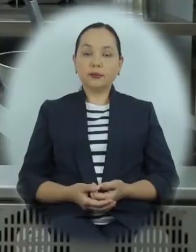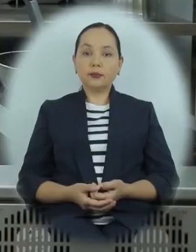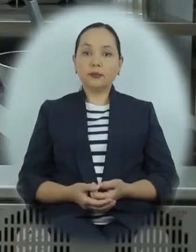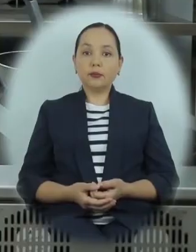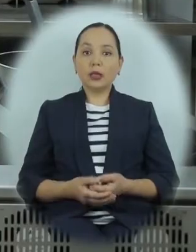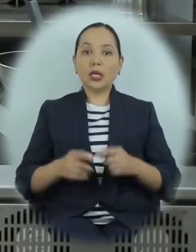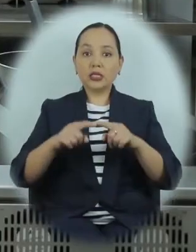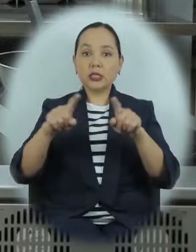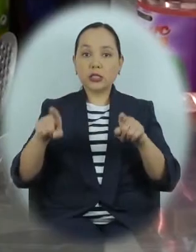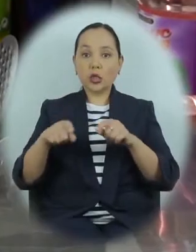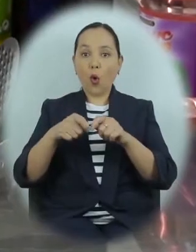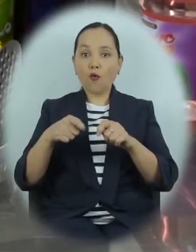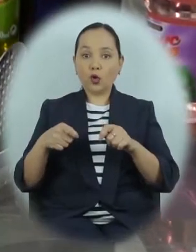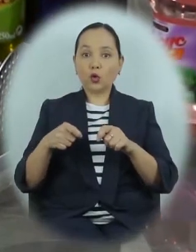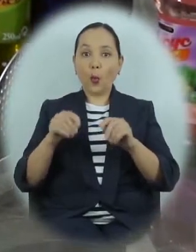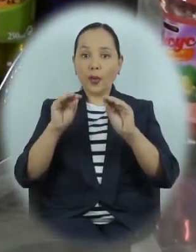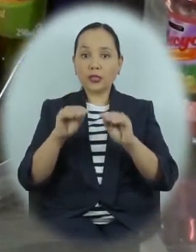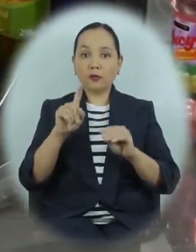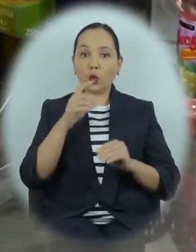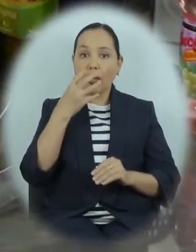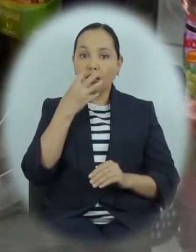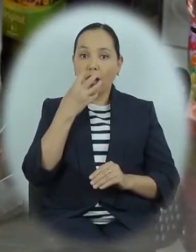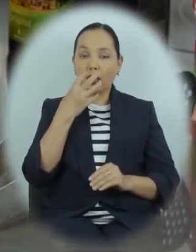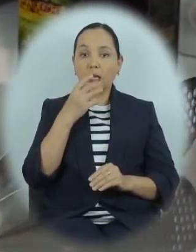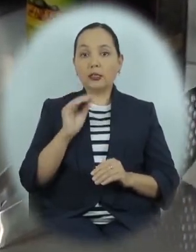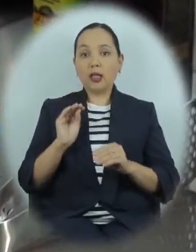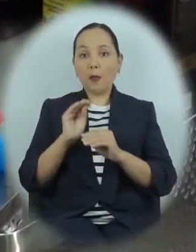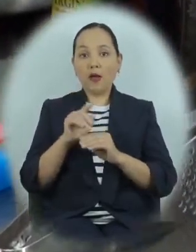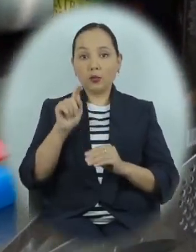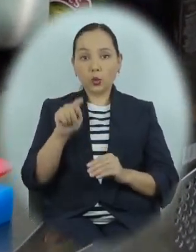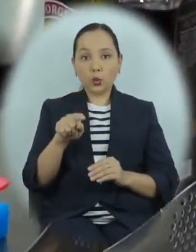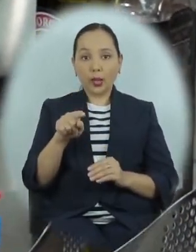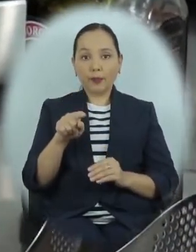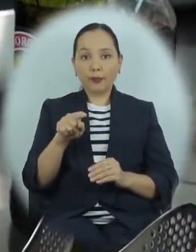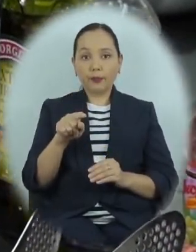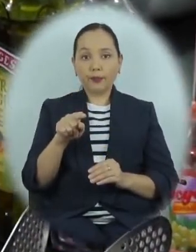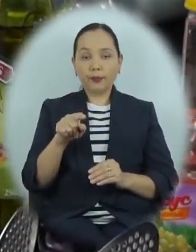Поставим в сковороду, чтобы она нагрелась, и добавим сюда